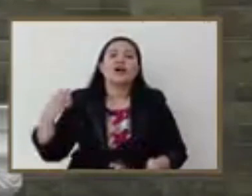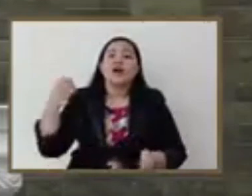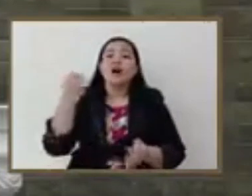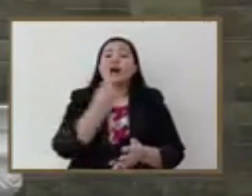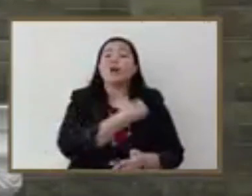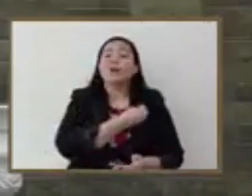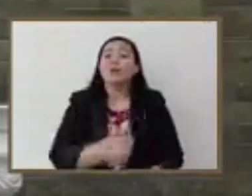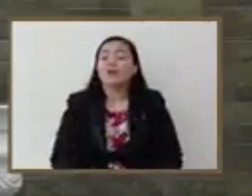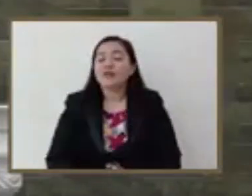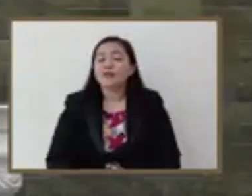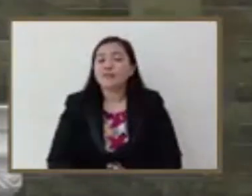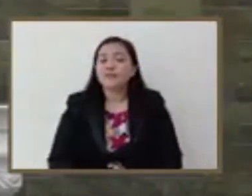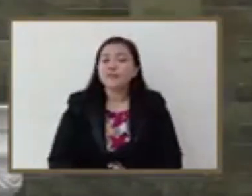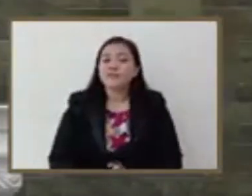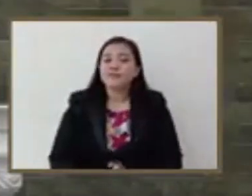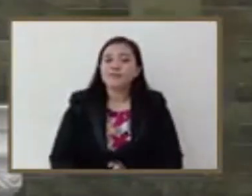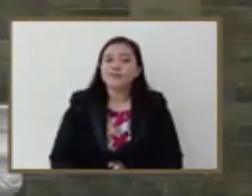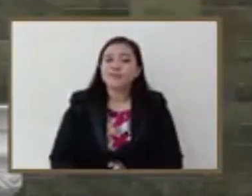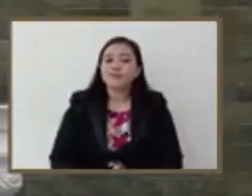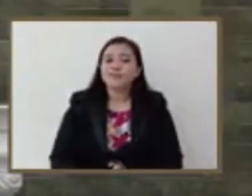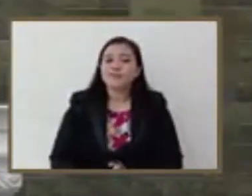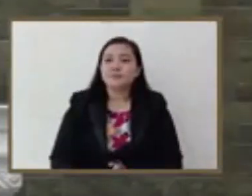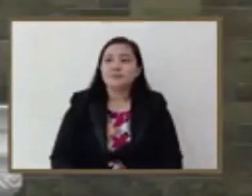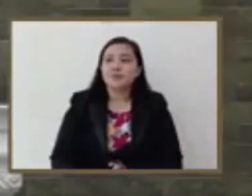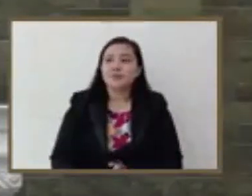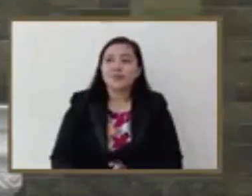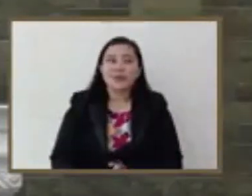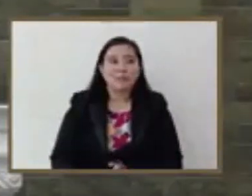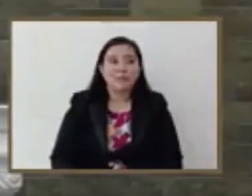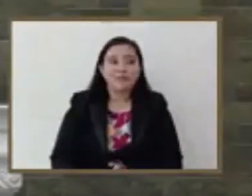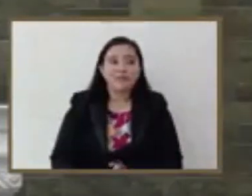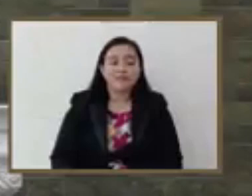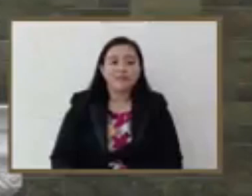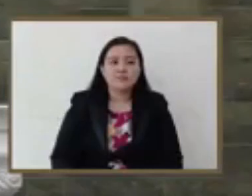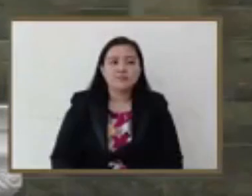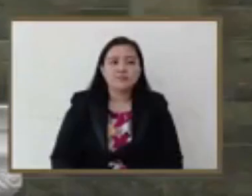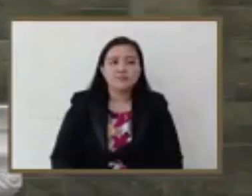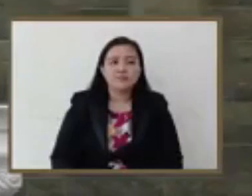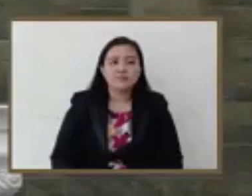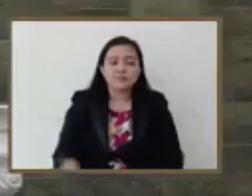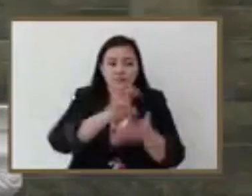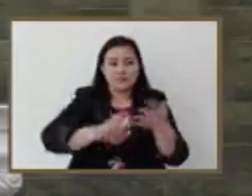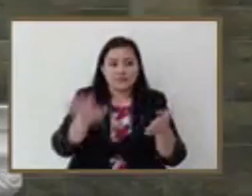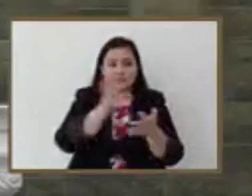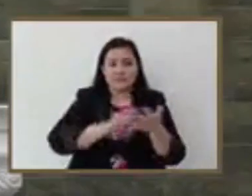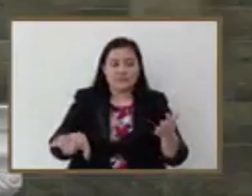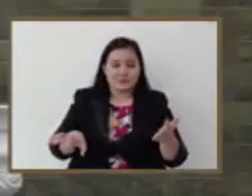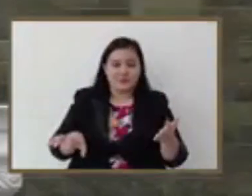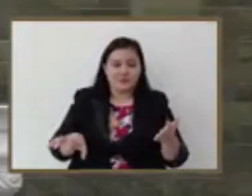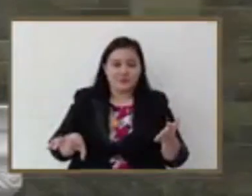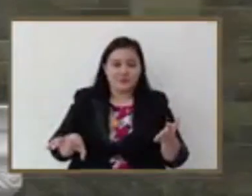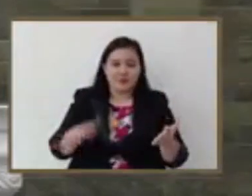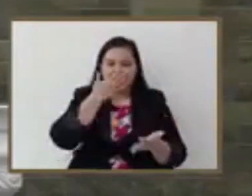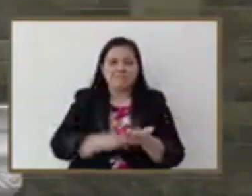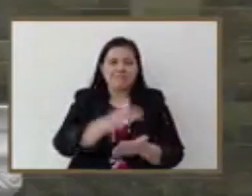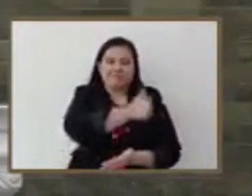Sapagkat wala na hong pwede pang mag-trim ng hindi magaganda sa buhay natin maliban sa salita ng Diyos.